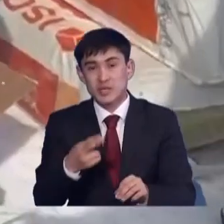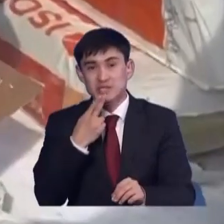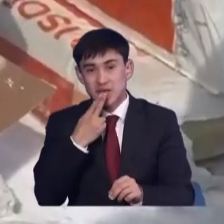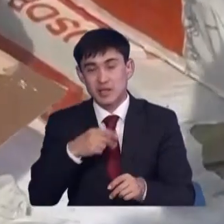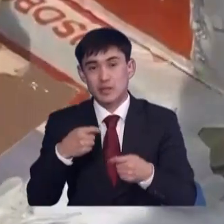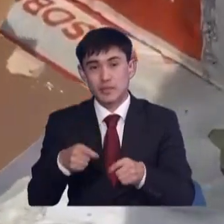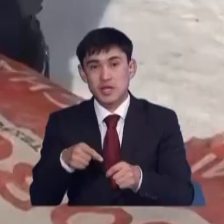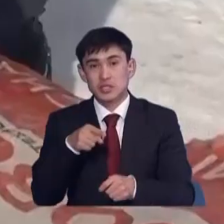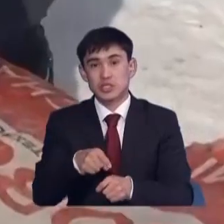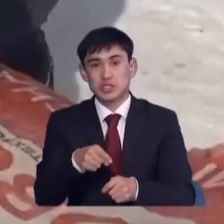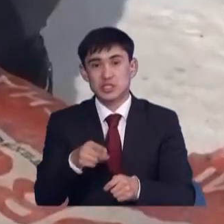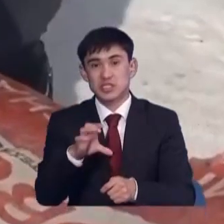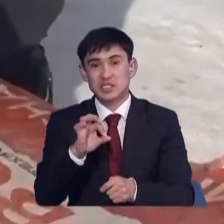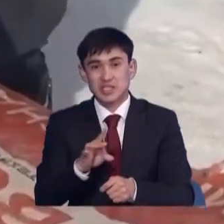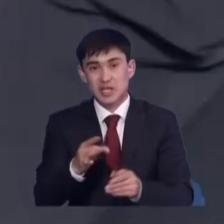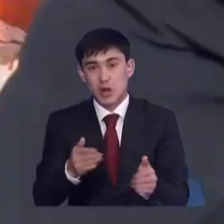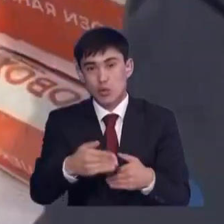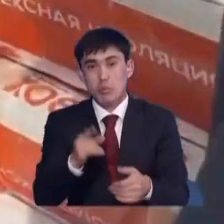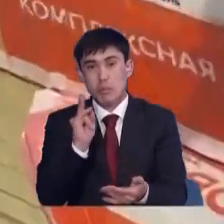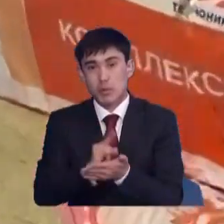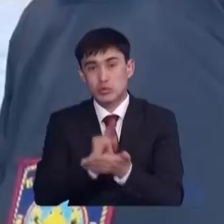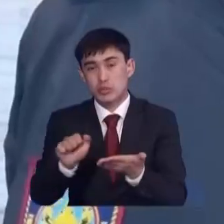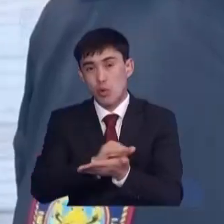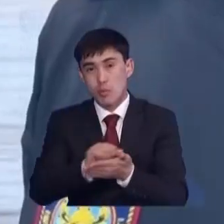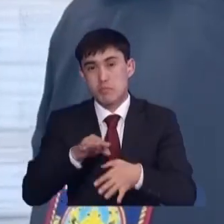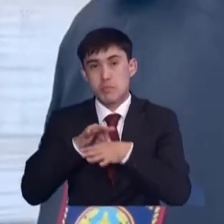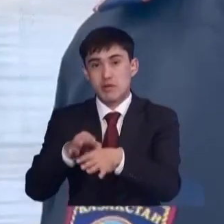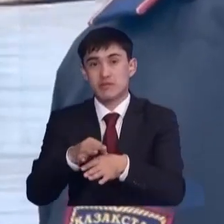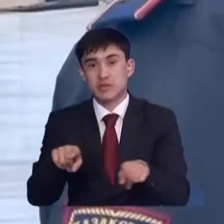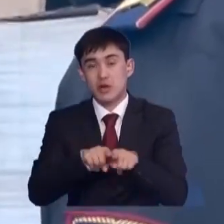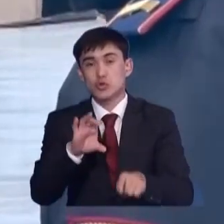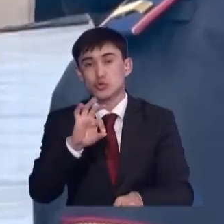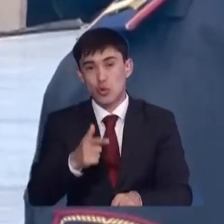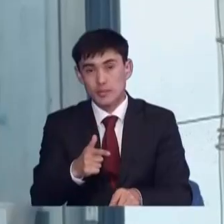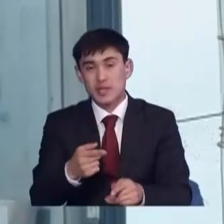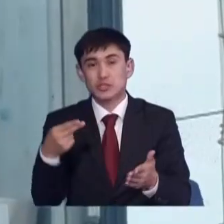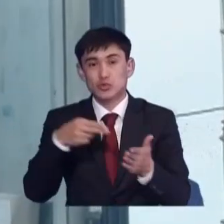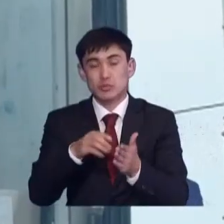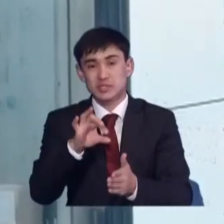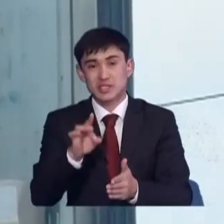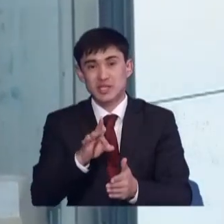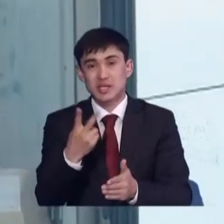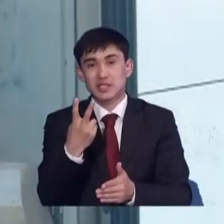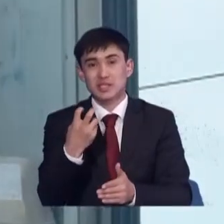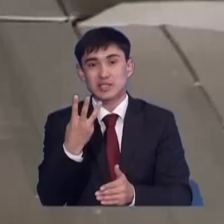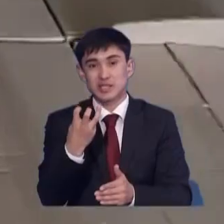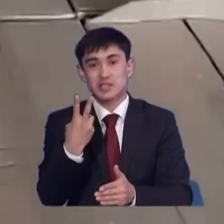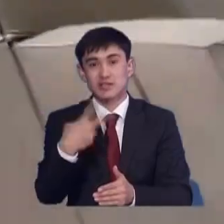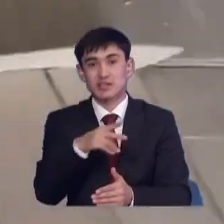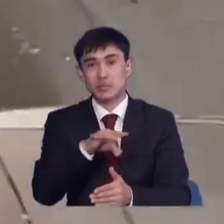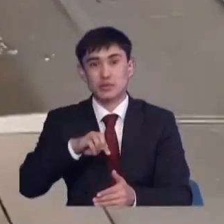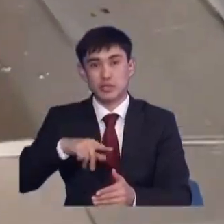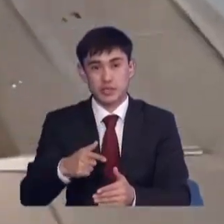более 1000 коробок с сыром. По подложным документам они перевозились как соль. Примерная стоимость сыра составляет 320 миллионов